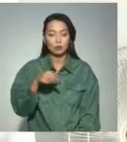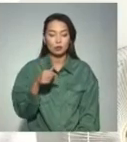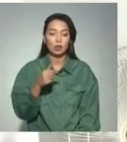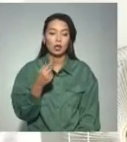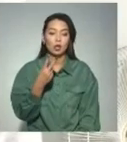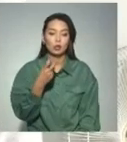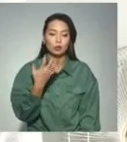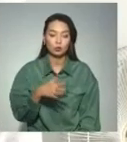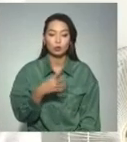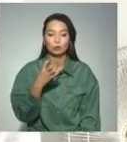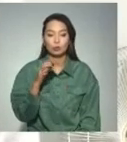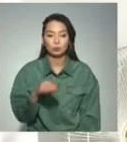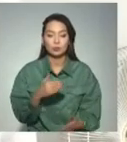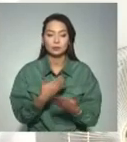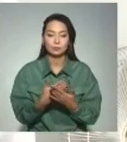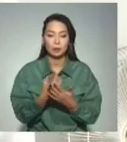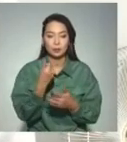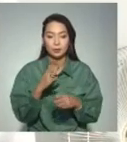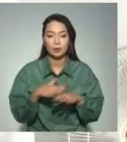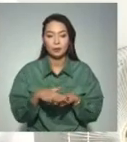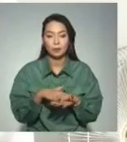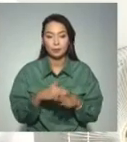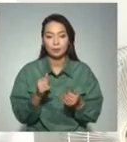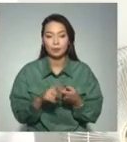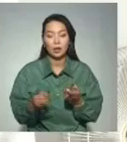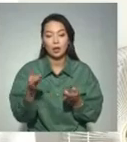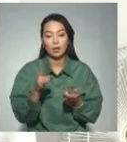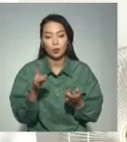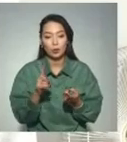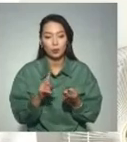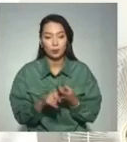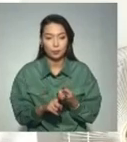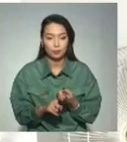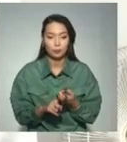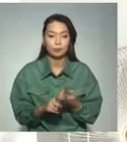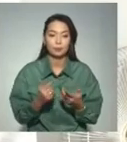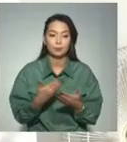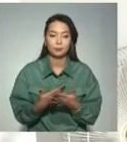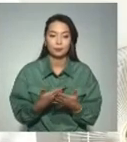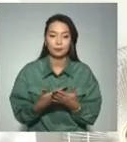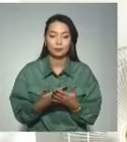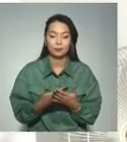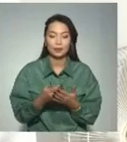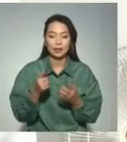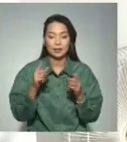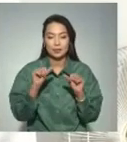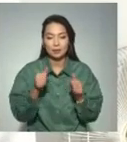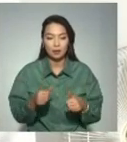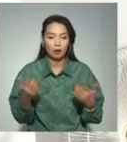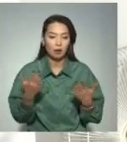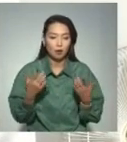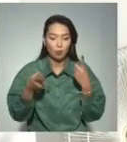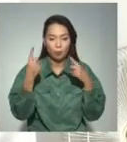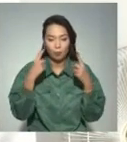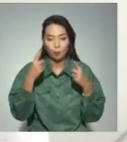дейін. Шаршы метрі, өткен районына байланысты, материалына, планировкасына, дизайнына байланысты. Енді одан